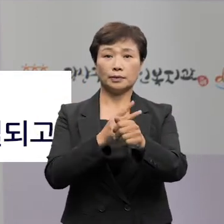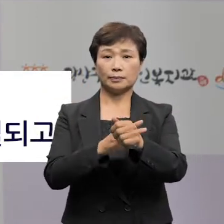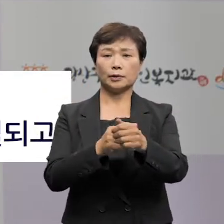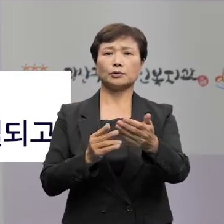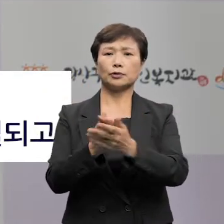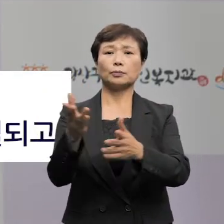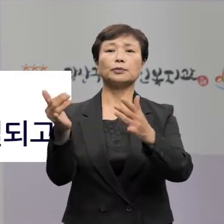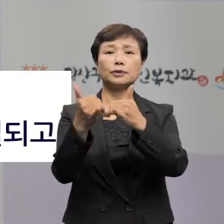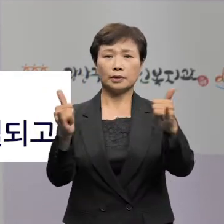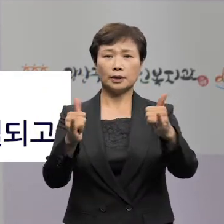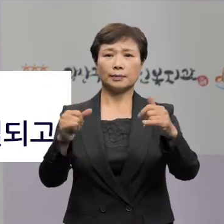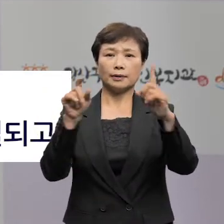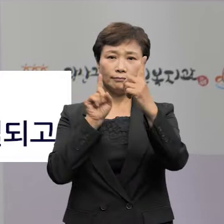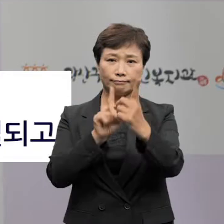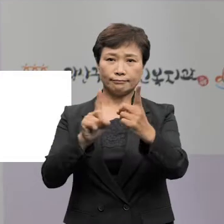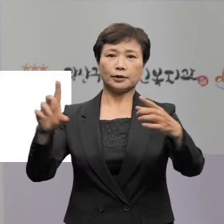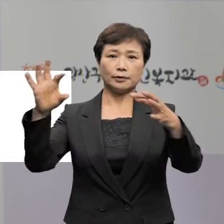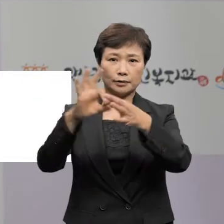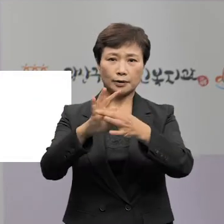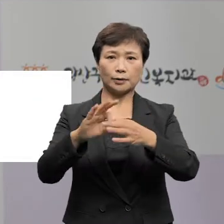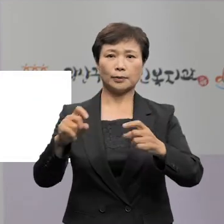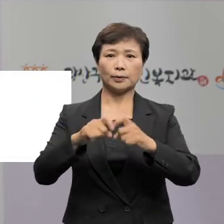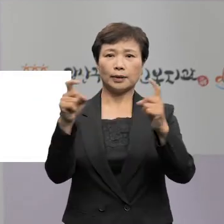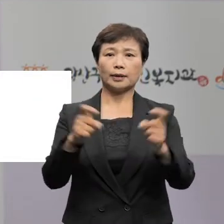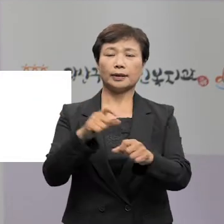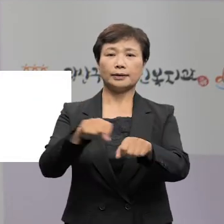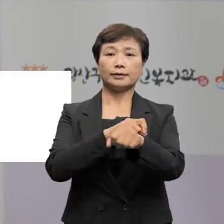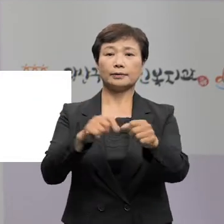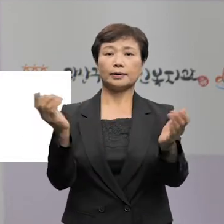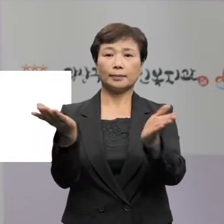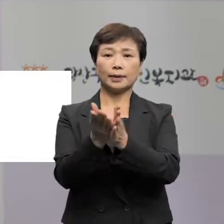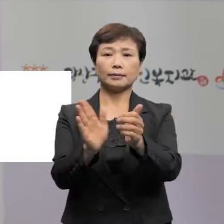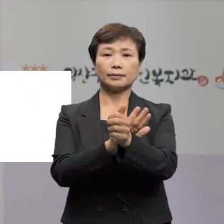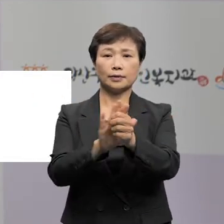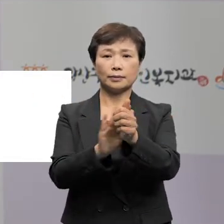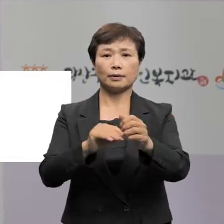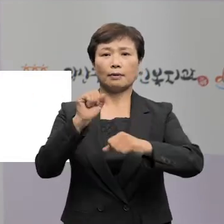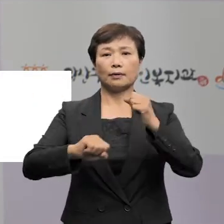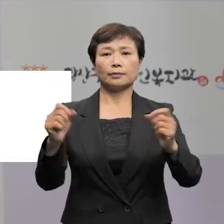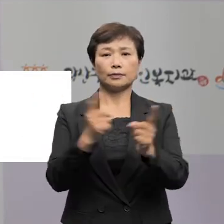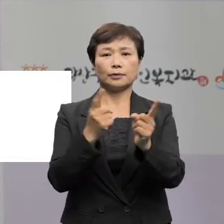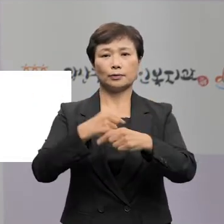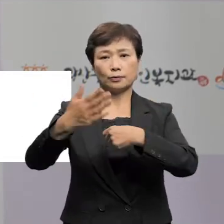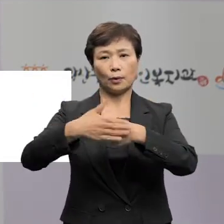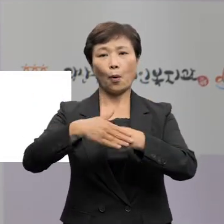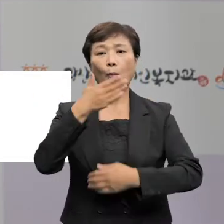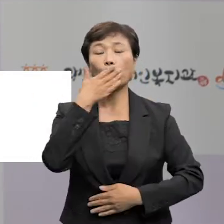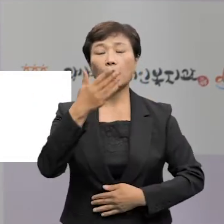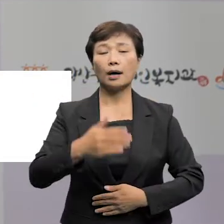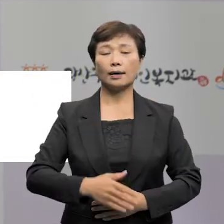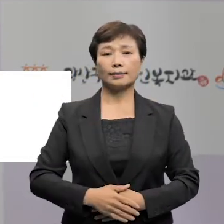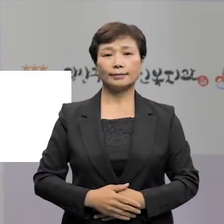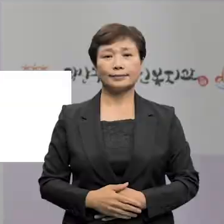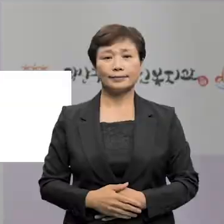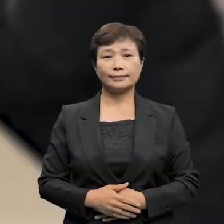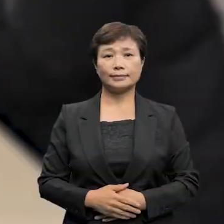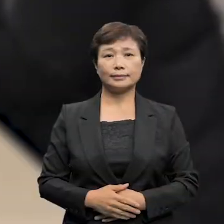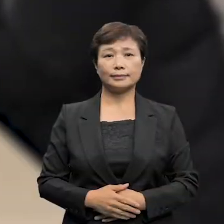전문 인력이 1대1로 연결되고 개인 특성에 맞는 서비스와 행동 치료 등을 지원받을 수 있습니다.